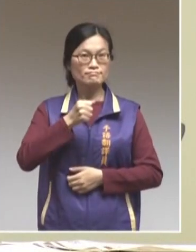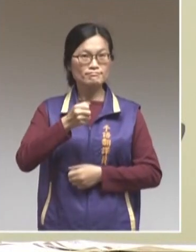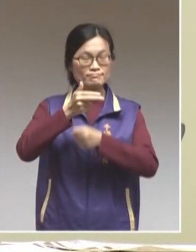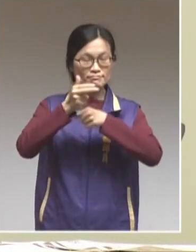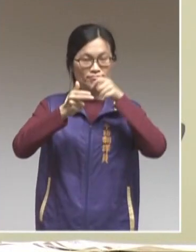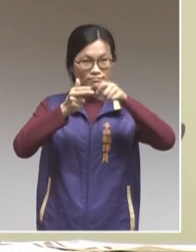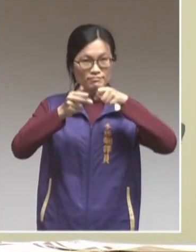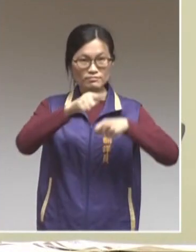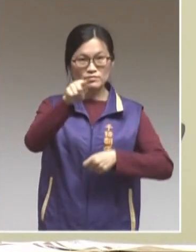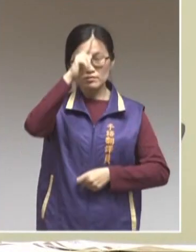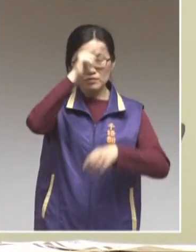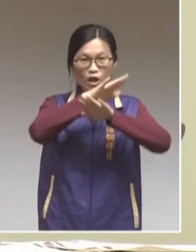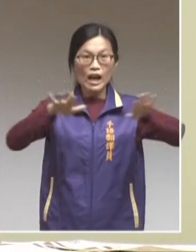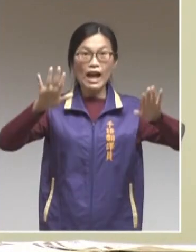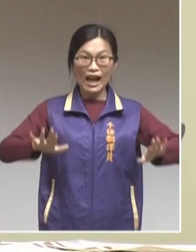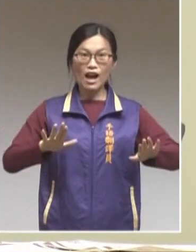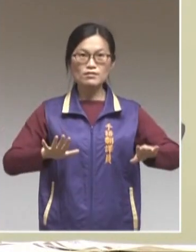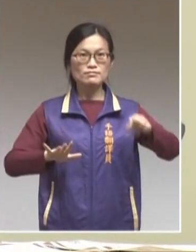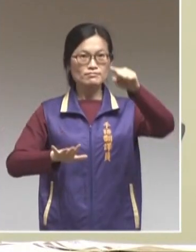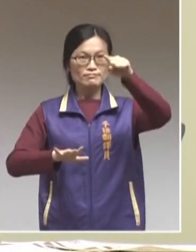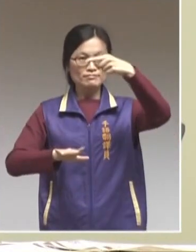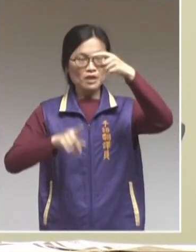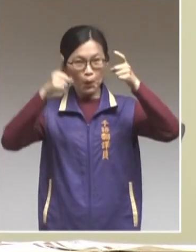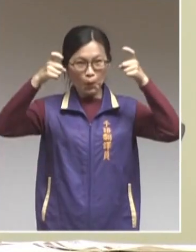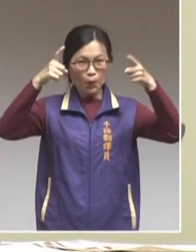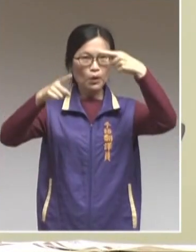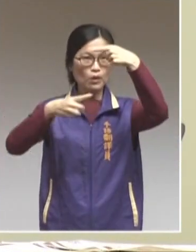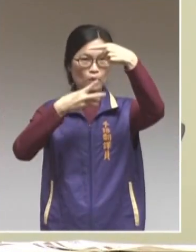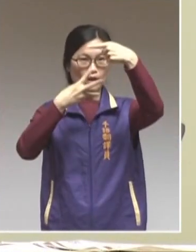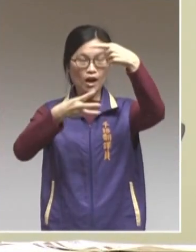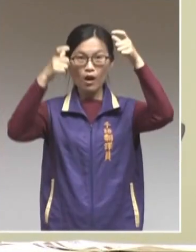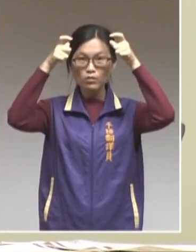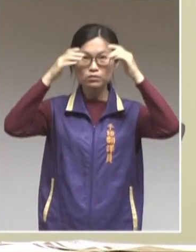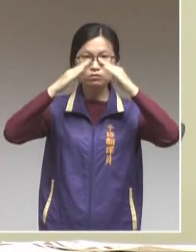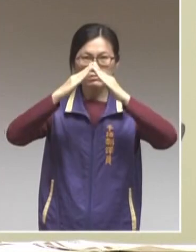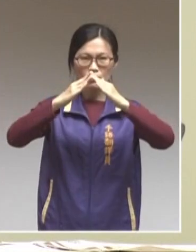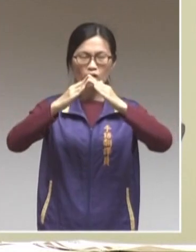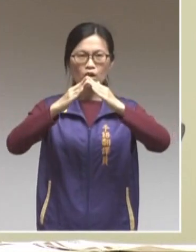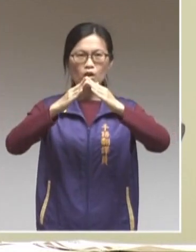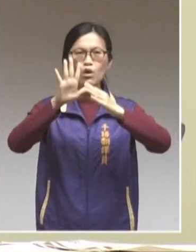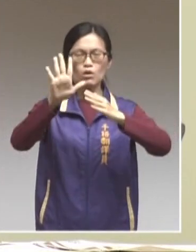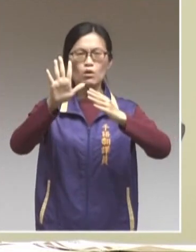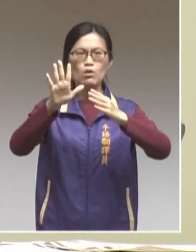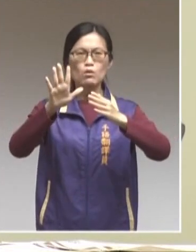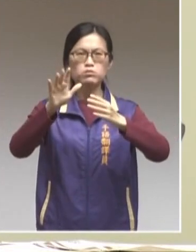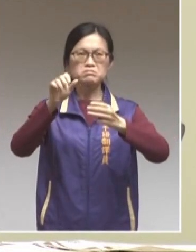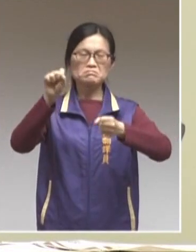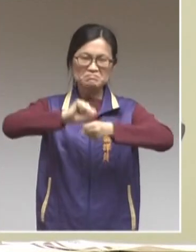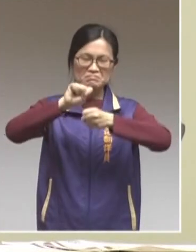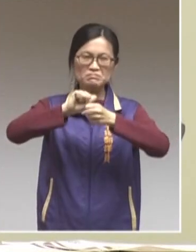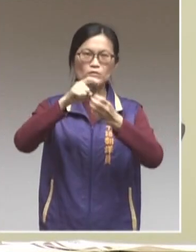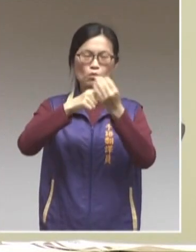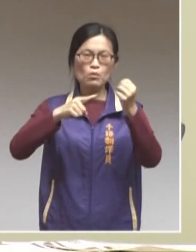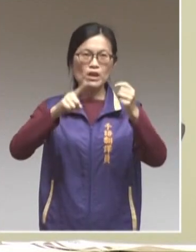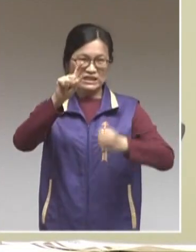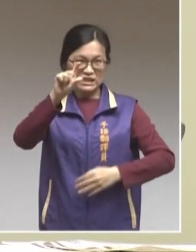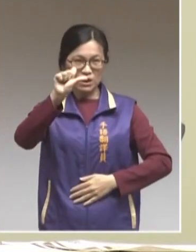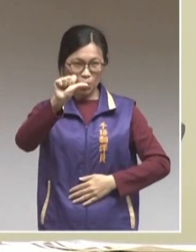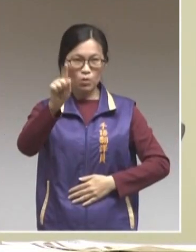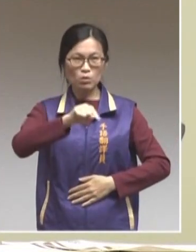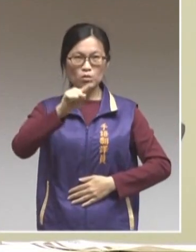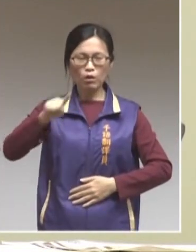今天是大年初三，那高雄市今天有15例，好，那其